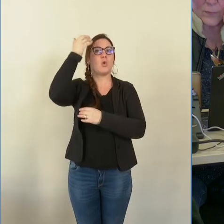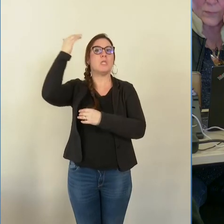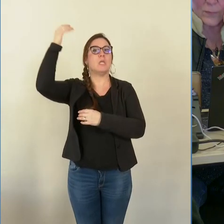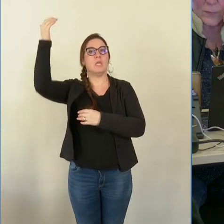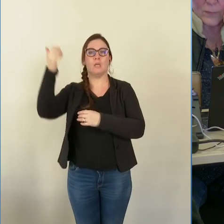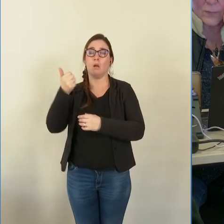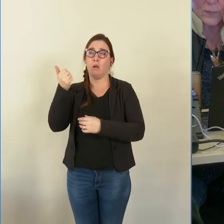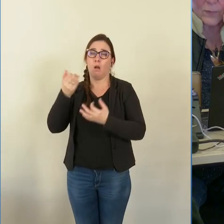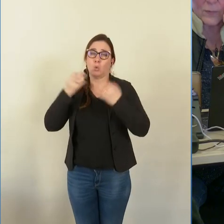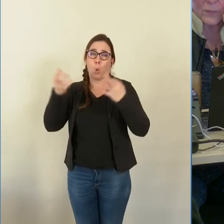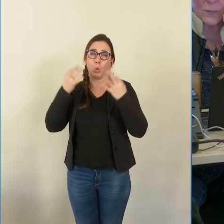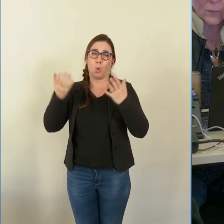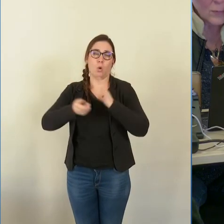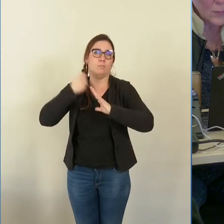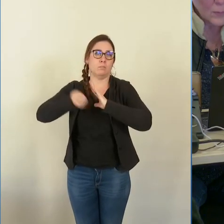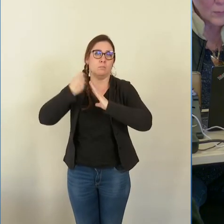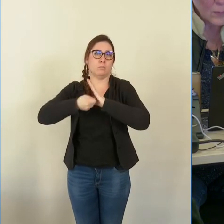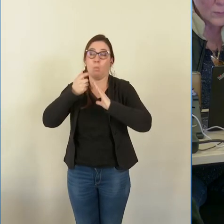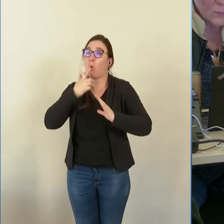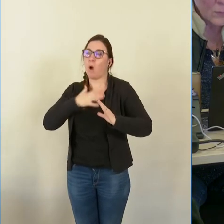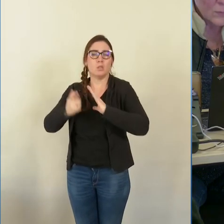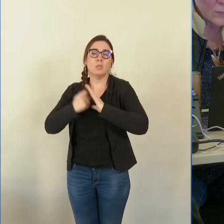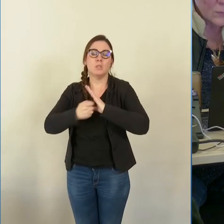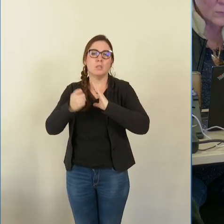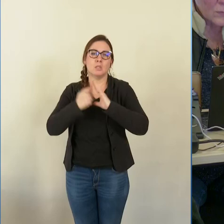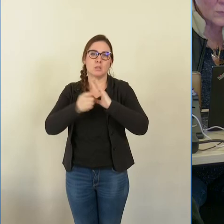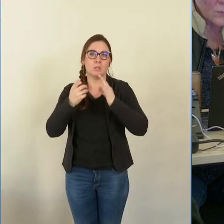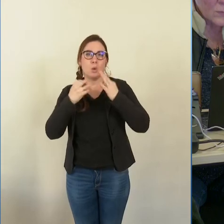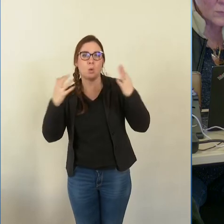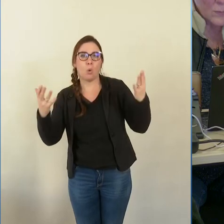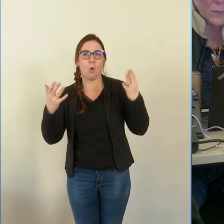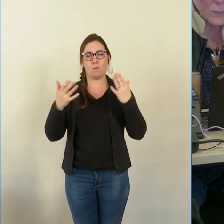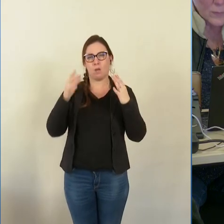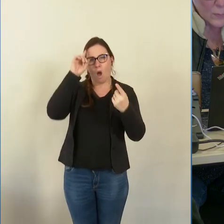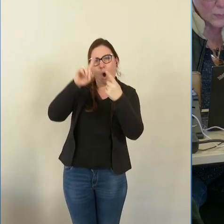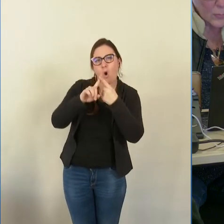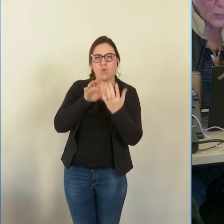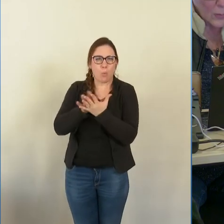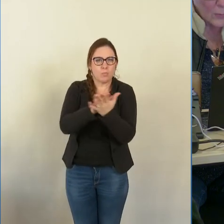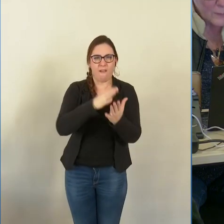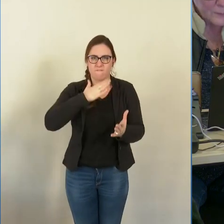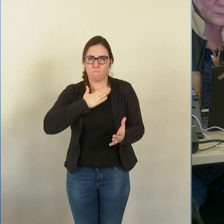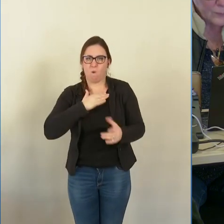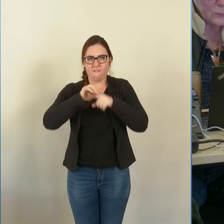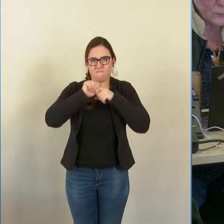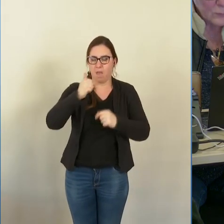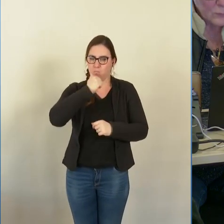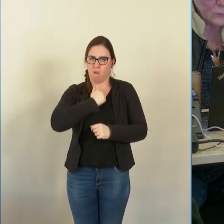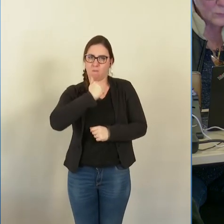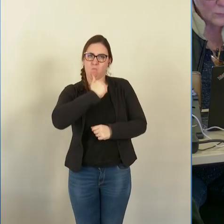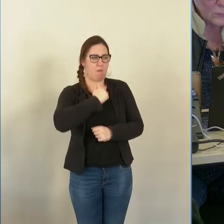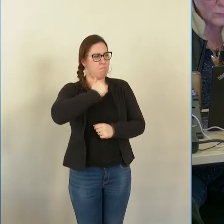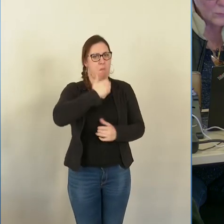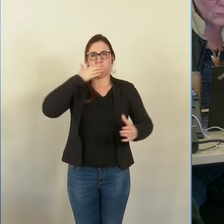entend trop régulièrement à mon goût sur les enjeux de proximité et de tout faire soi-même parce qu'au final et